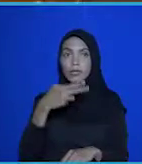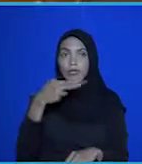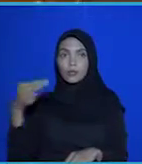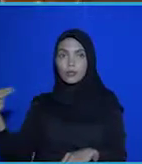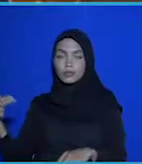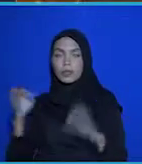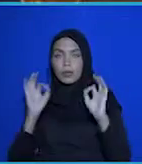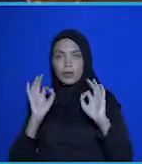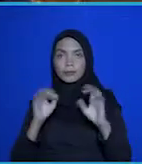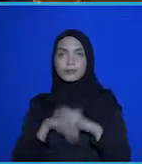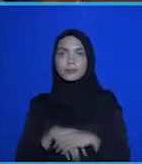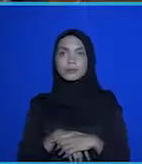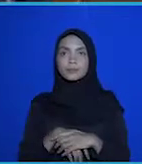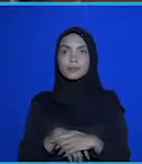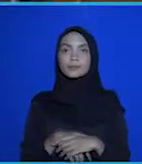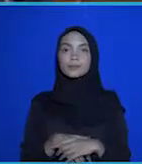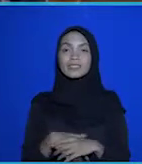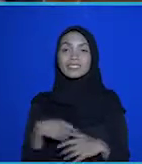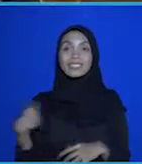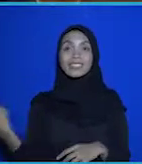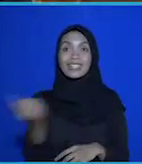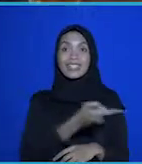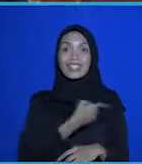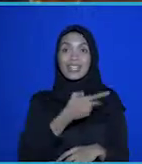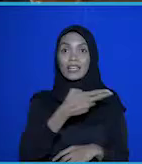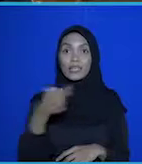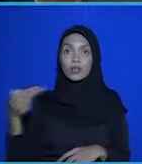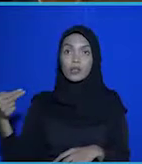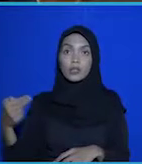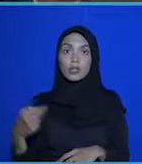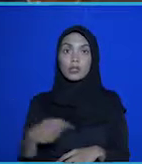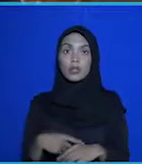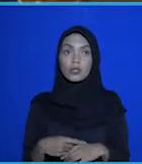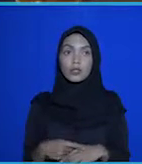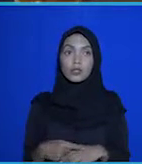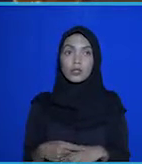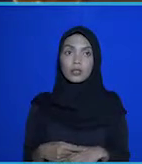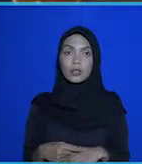kita? Indonesia. Nah, kita yang Indonesia ini, kita